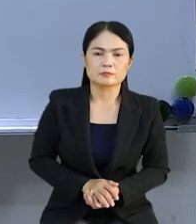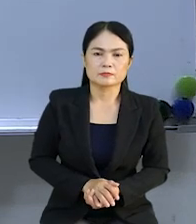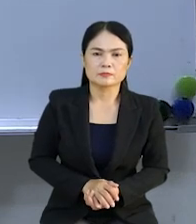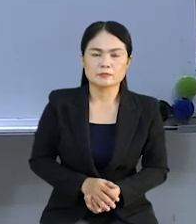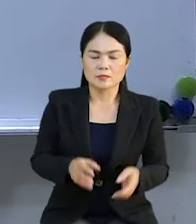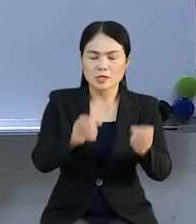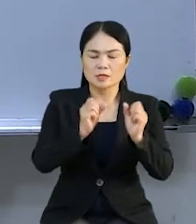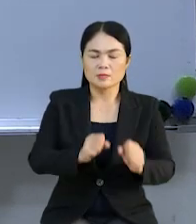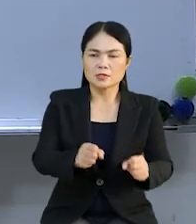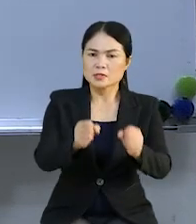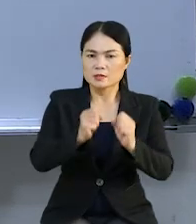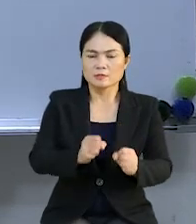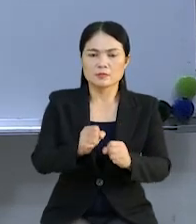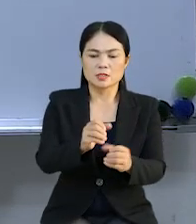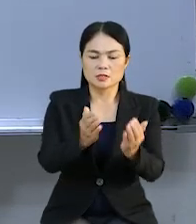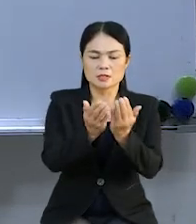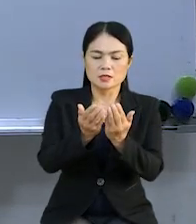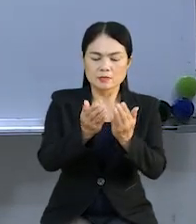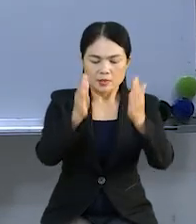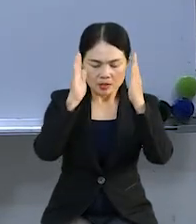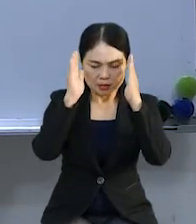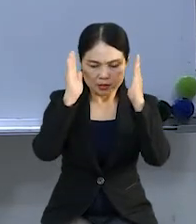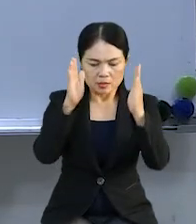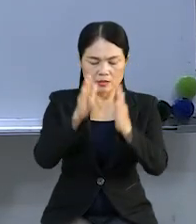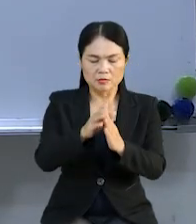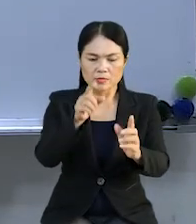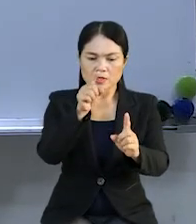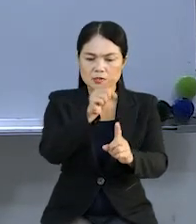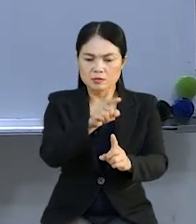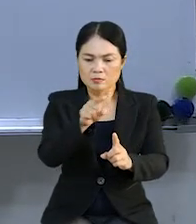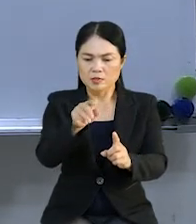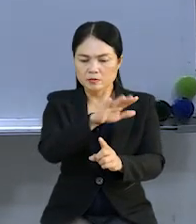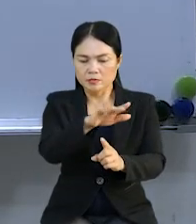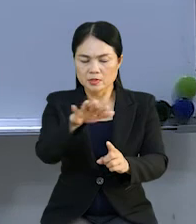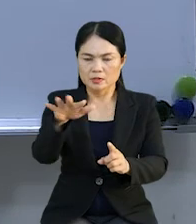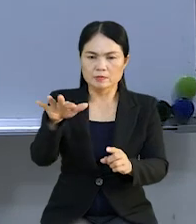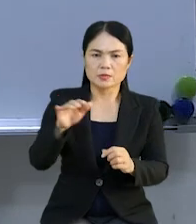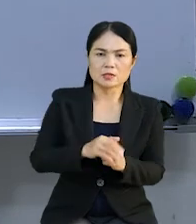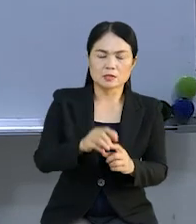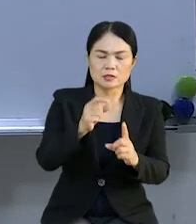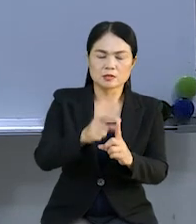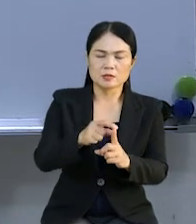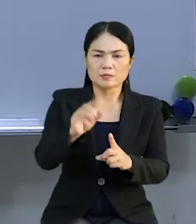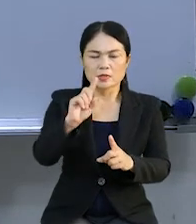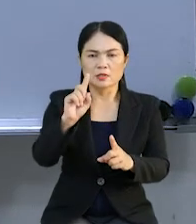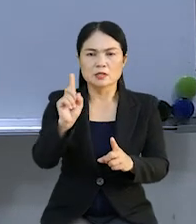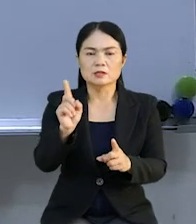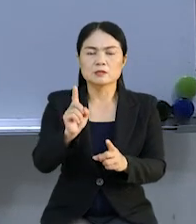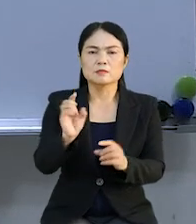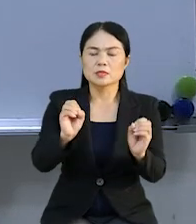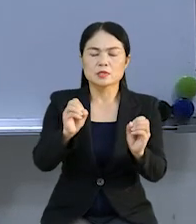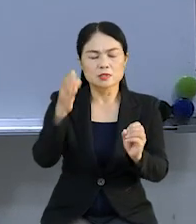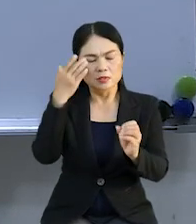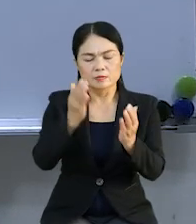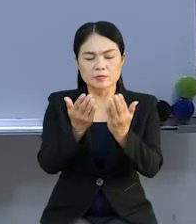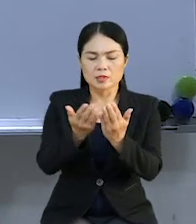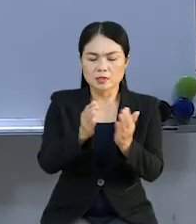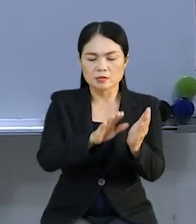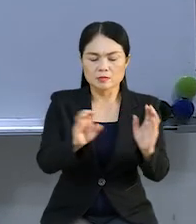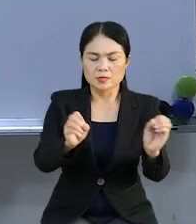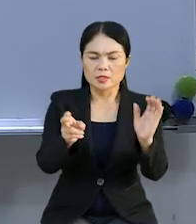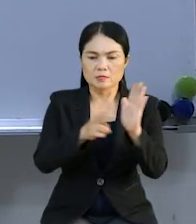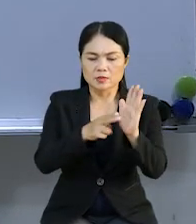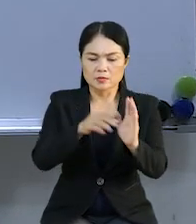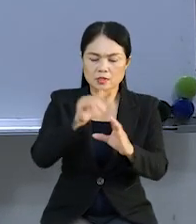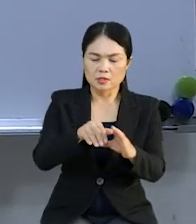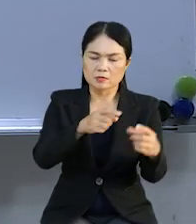ชี้เยี่ยมนะโกนนะอ่านดอยโยจะตกดามาถึงอลาจำตัวซอเปียนาได้โกนมันเจอานหรือก็โกนมันจะบาขน